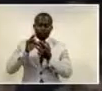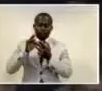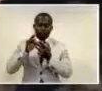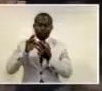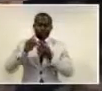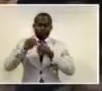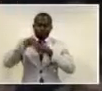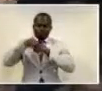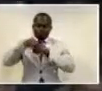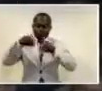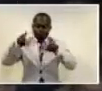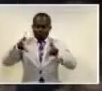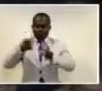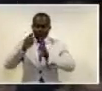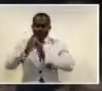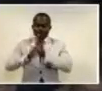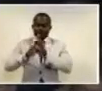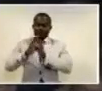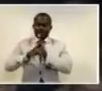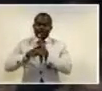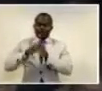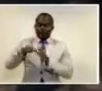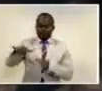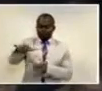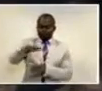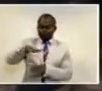muri aka karere cyangwa muri aka gace k'igihugu